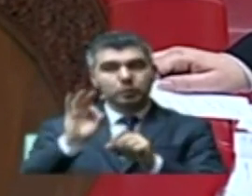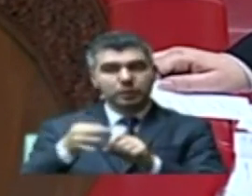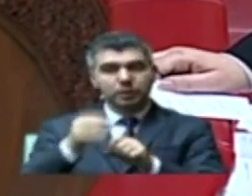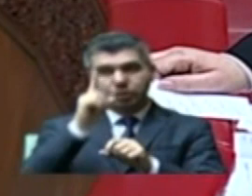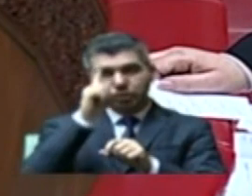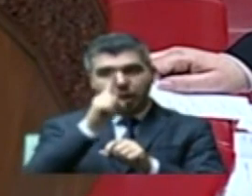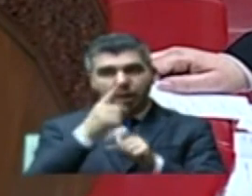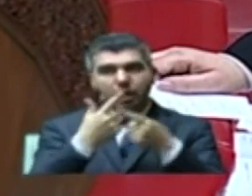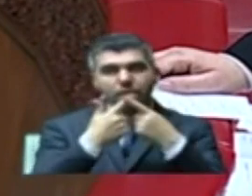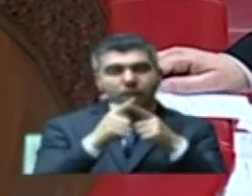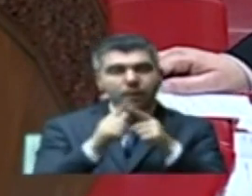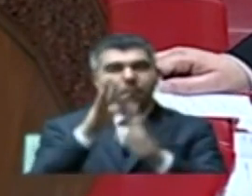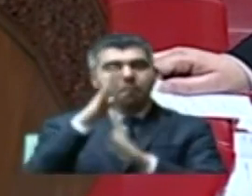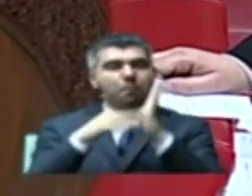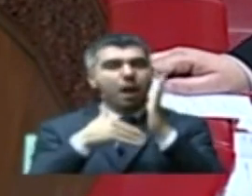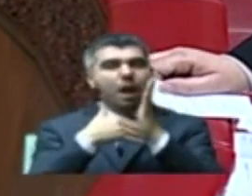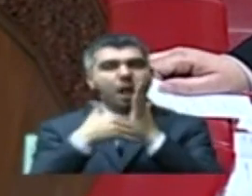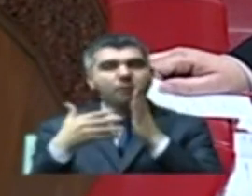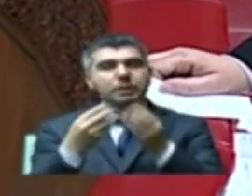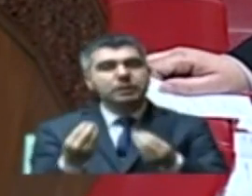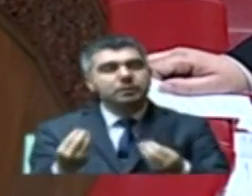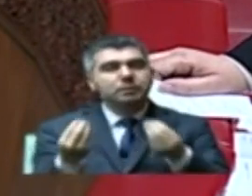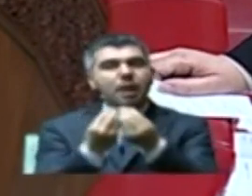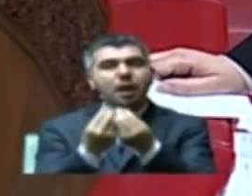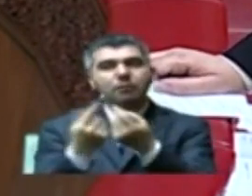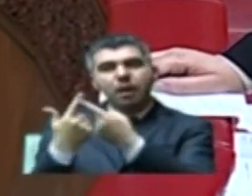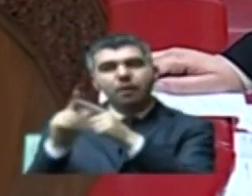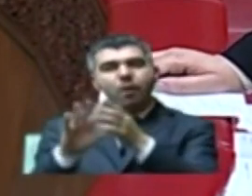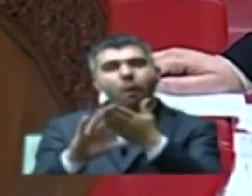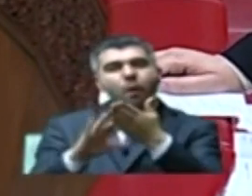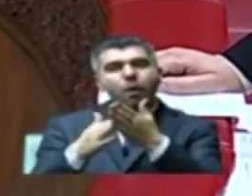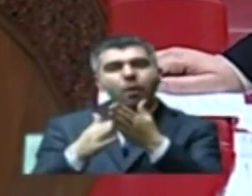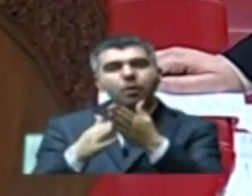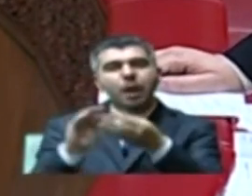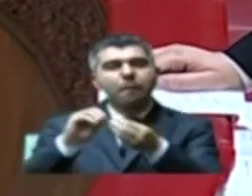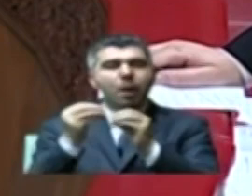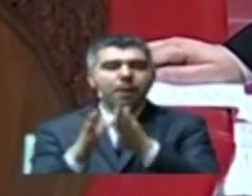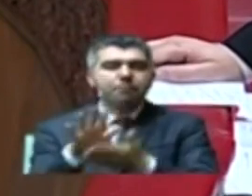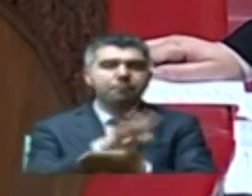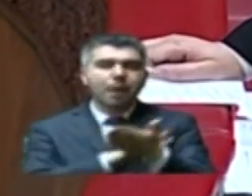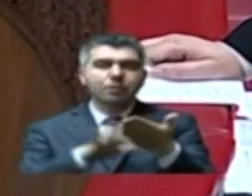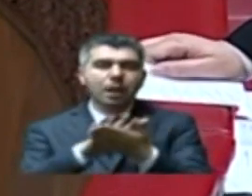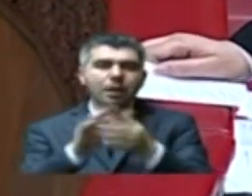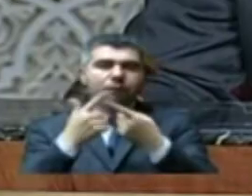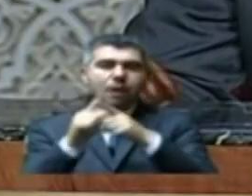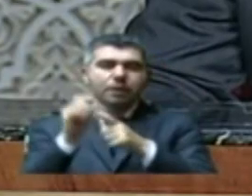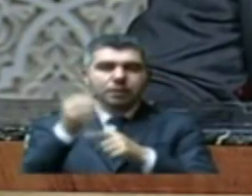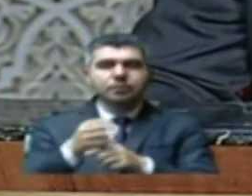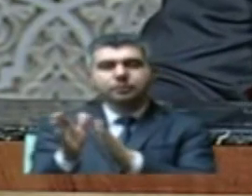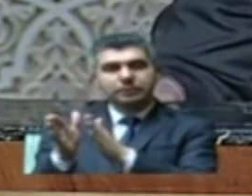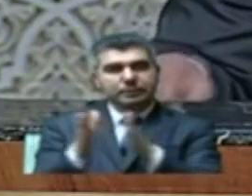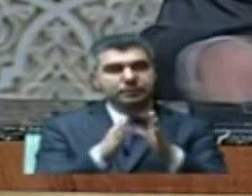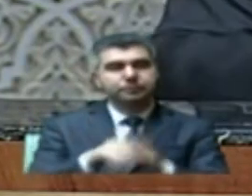هناك اراده حاضره وهناك برامج كذلك مواكبه من اجل تلافي كل هذه الاشكاليات اللي يمكن لها تاثر على الوضعيه ديال الصانع التقليدي.